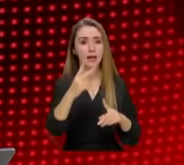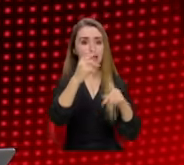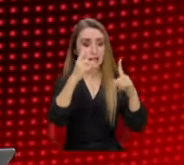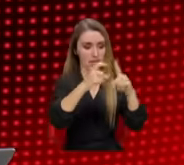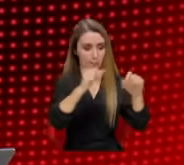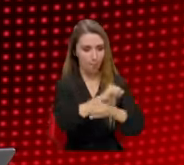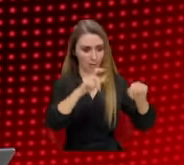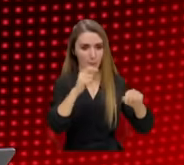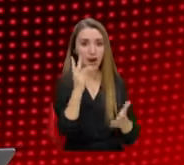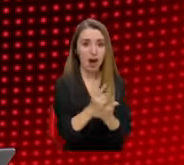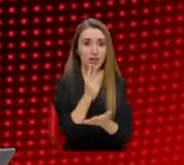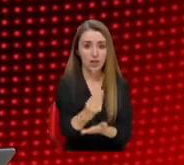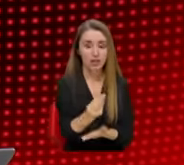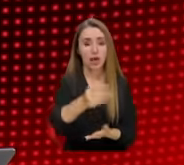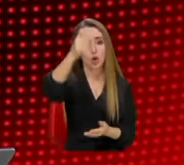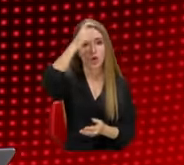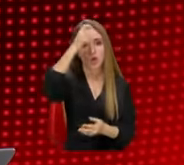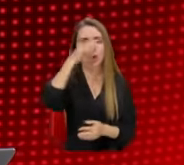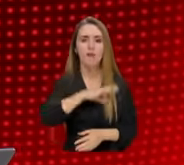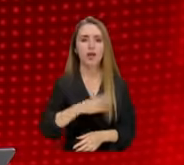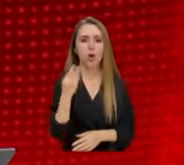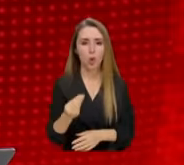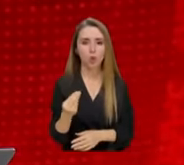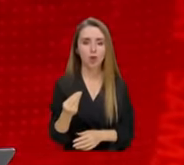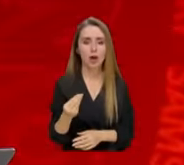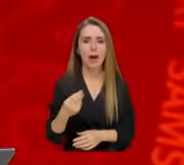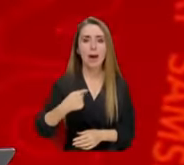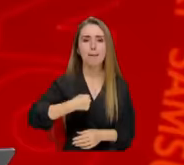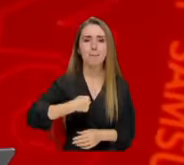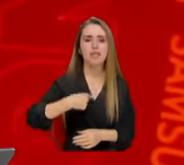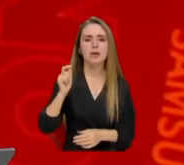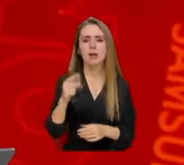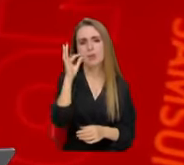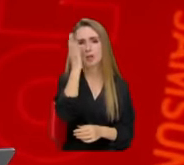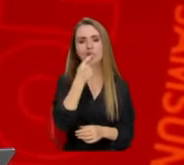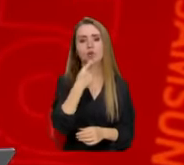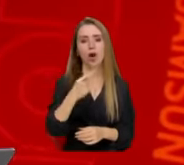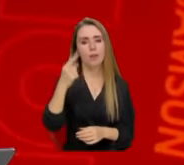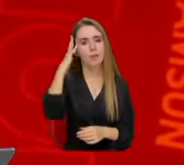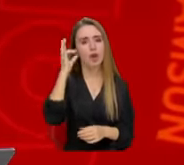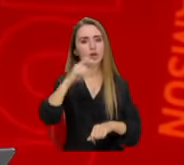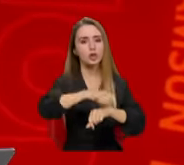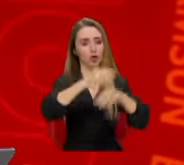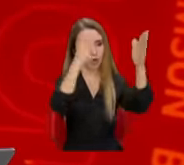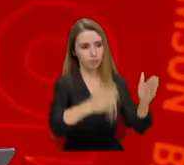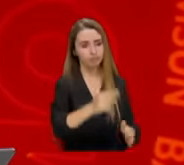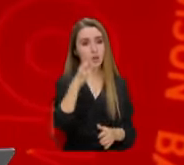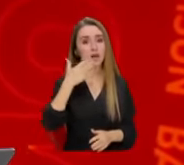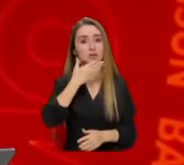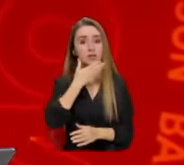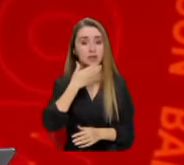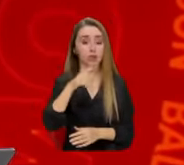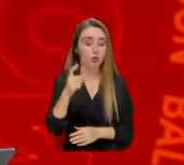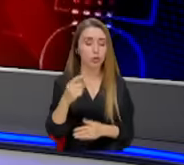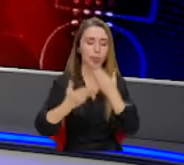karar verirse aslında Türkiye'nin de işine gelir, yapacaklarımız da basittir dedi Profesör Doktor Hasan Ünal. Fırsat bulursam onları